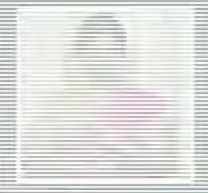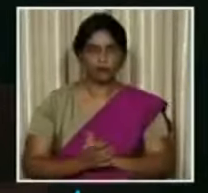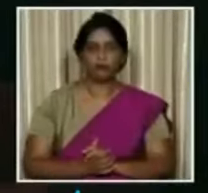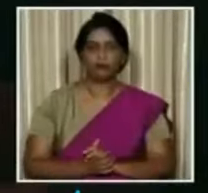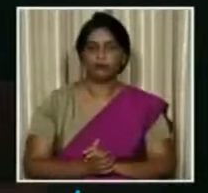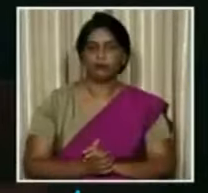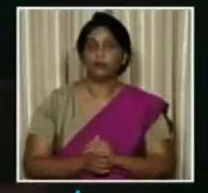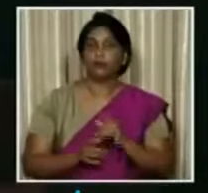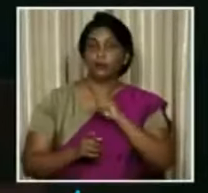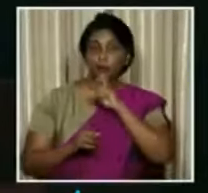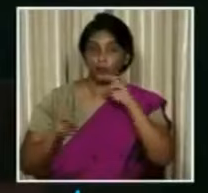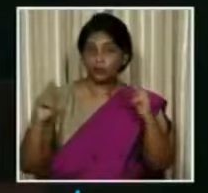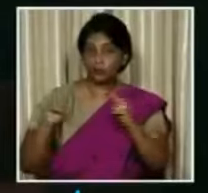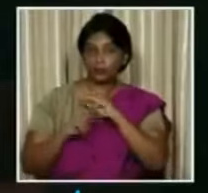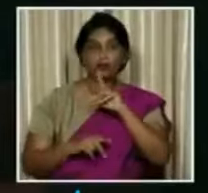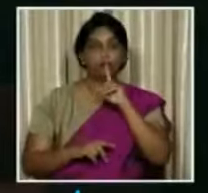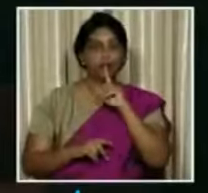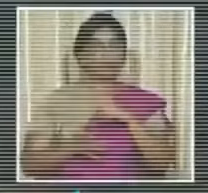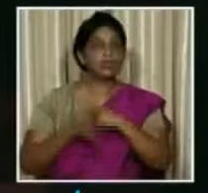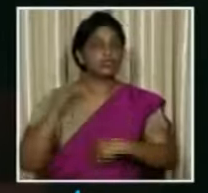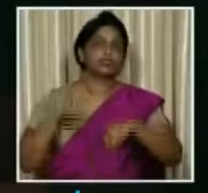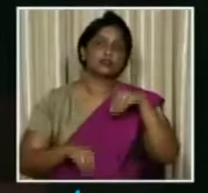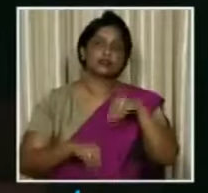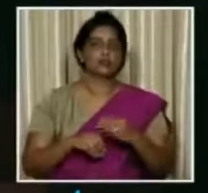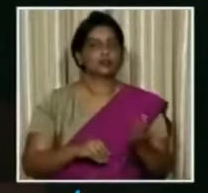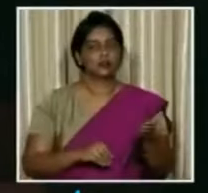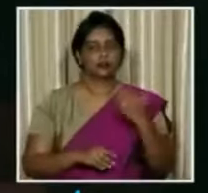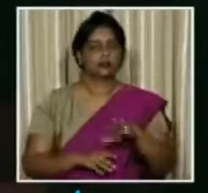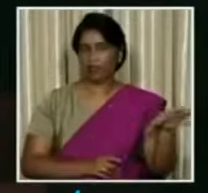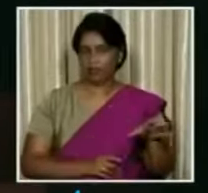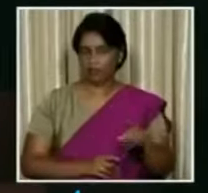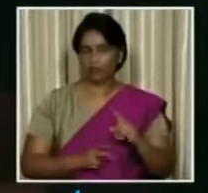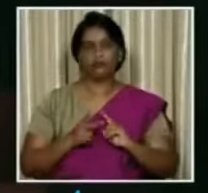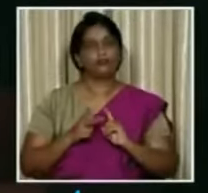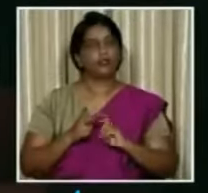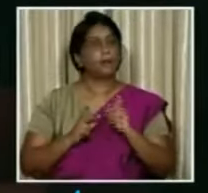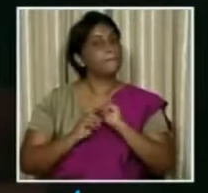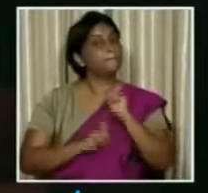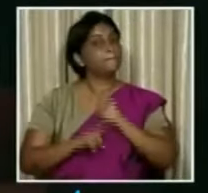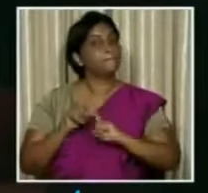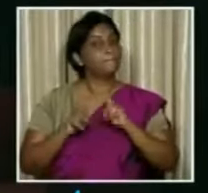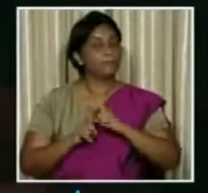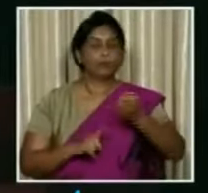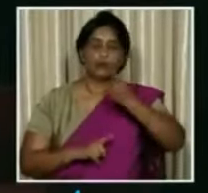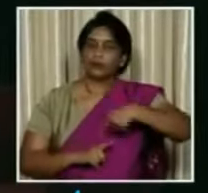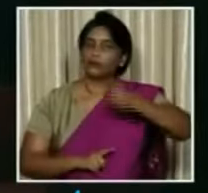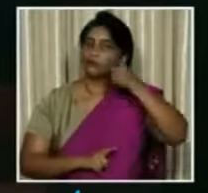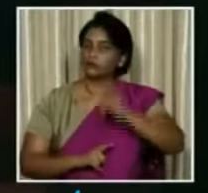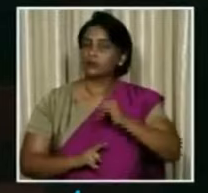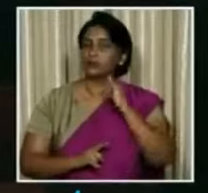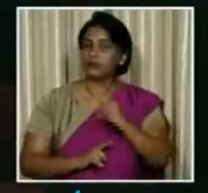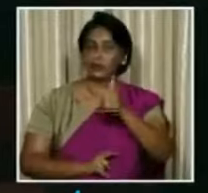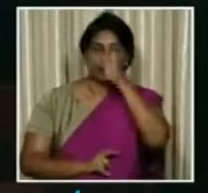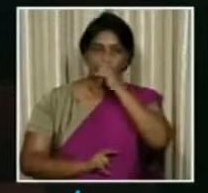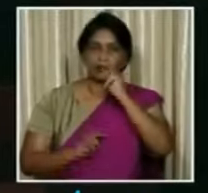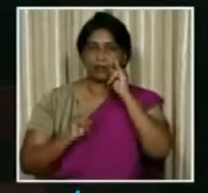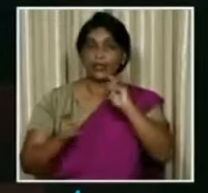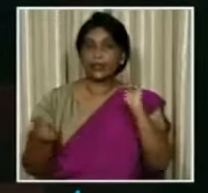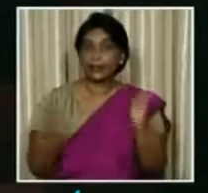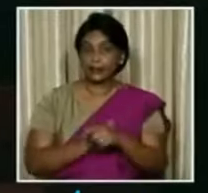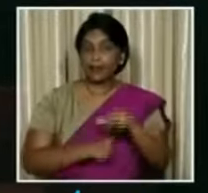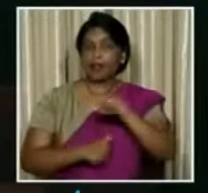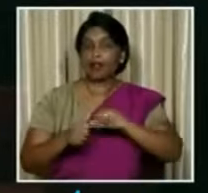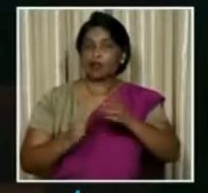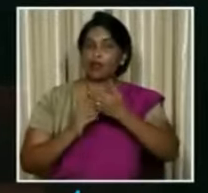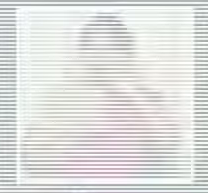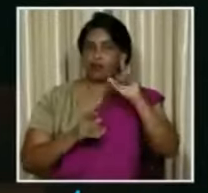ඇද දමලා. අධිකරණයේ තීන්දුවක් දුන්නා ඡන්දෙ තියන්න කියලා. ඒකට පයින් ඇහුවා. පාර්ලිමේන්තුව ඒකමතිකව චෝදනා කරා දූෂිත ශ්‍රී ලංකා ක්‍රිකට්